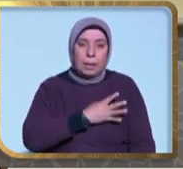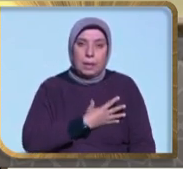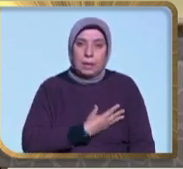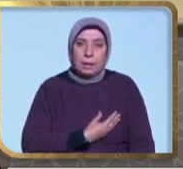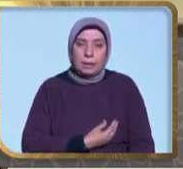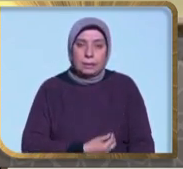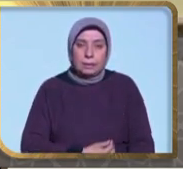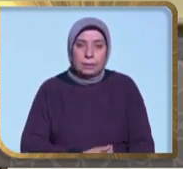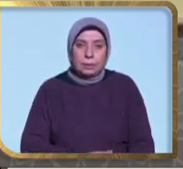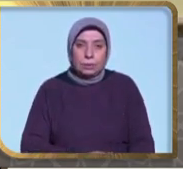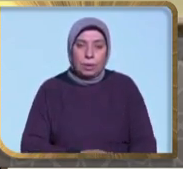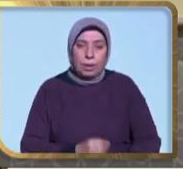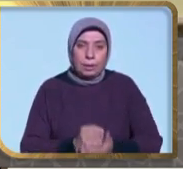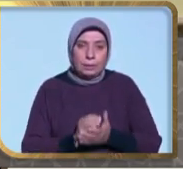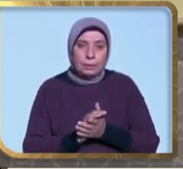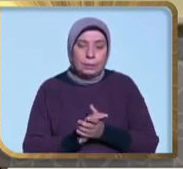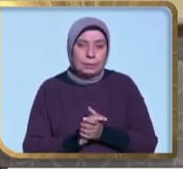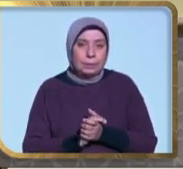الرحمن